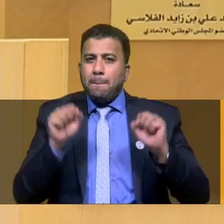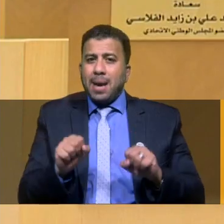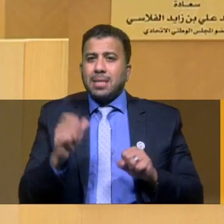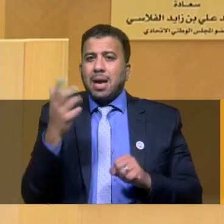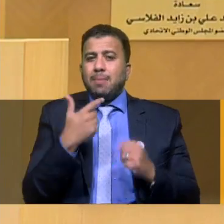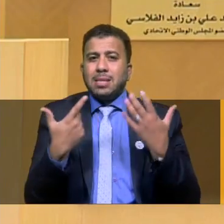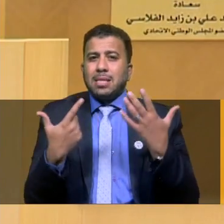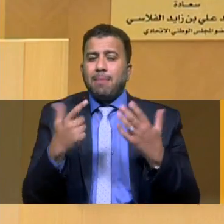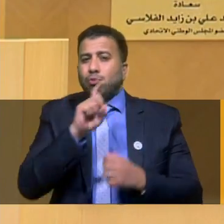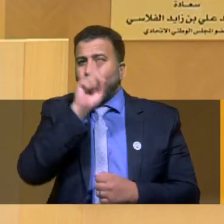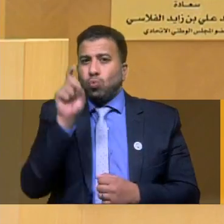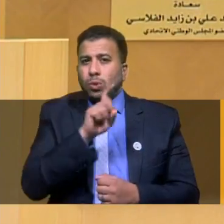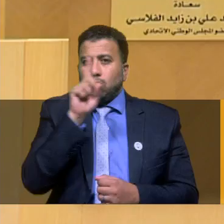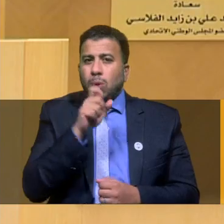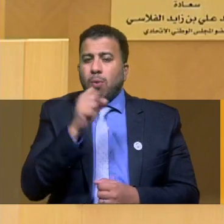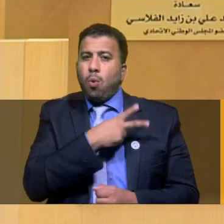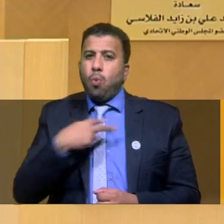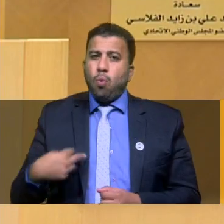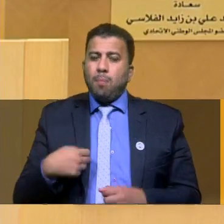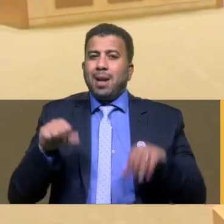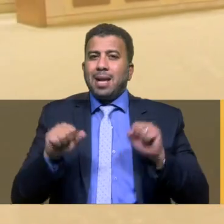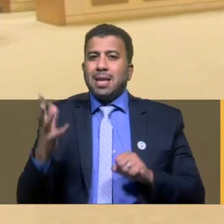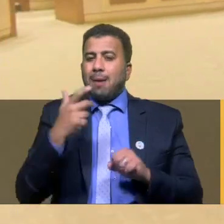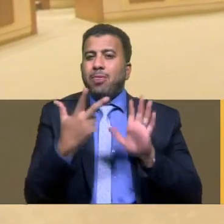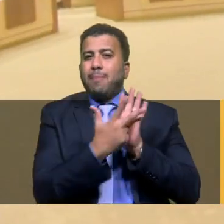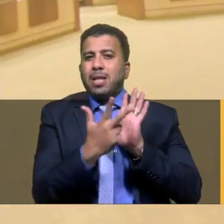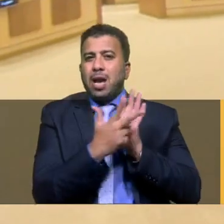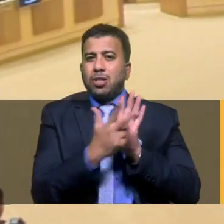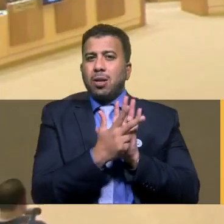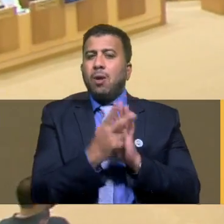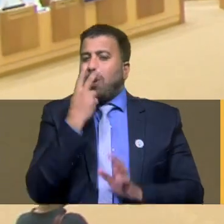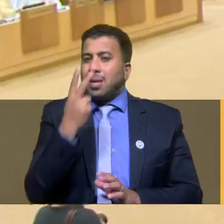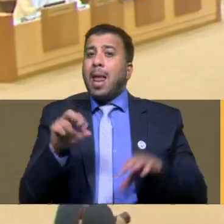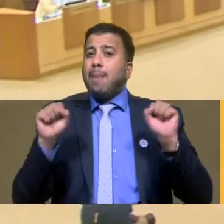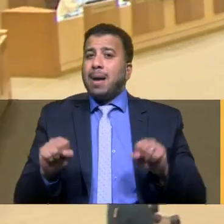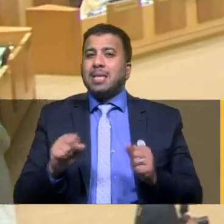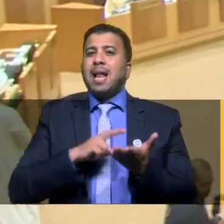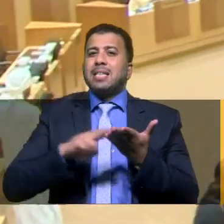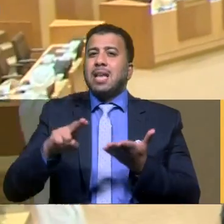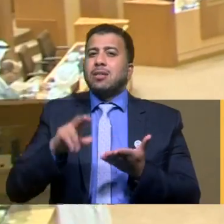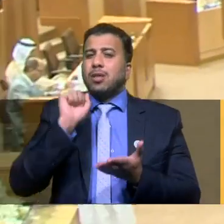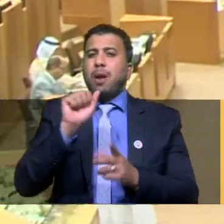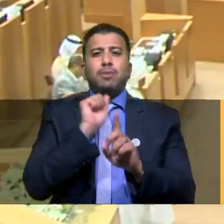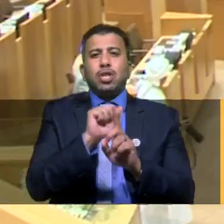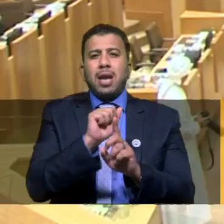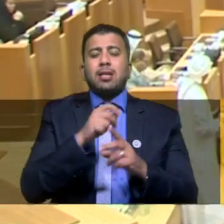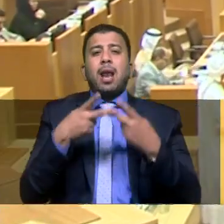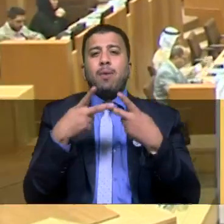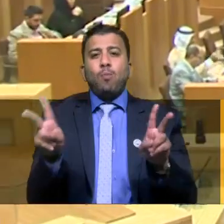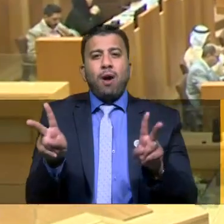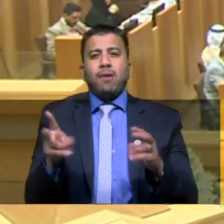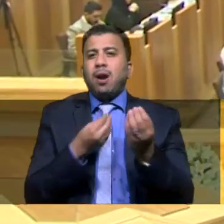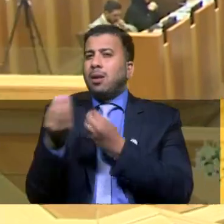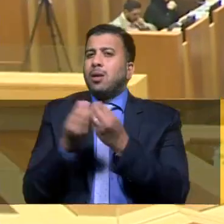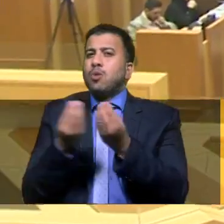المجلس 7 أسئلة إلى ممثلي الحكومة في الجلسة 18، ويطلع المجلس على رسالة صادرة في